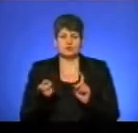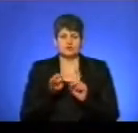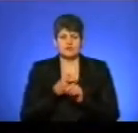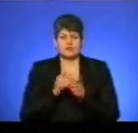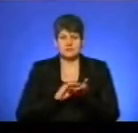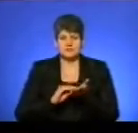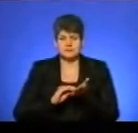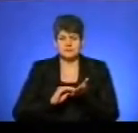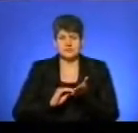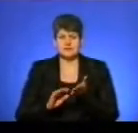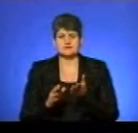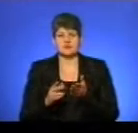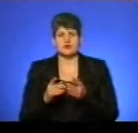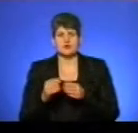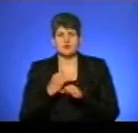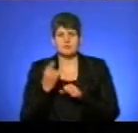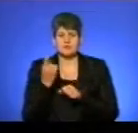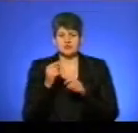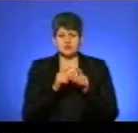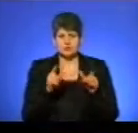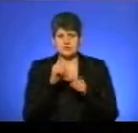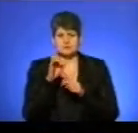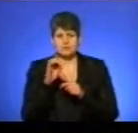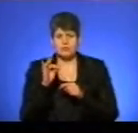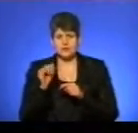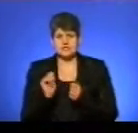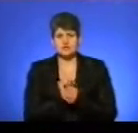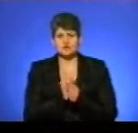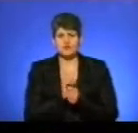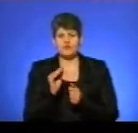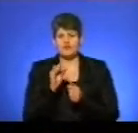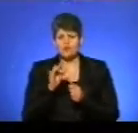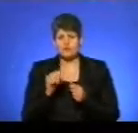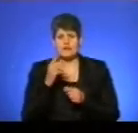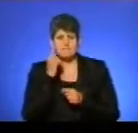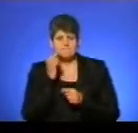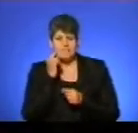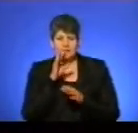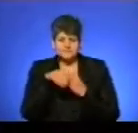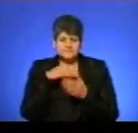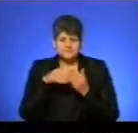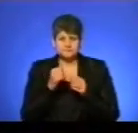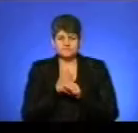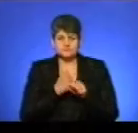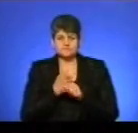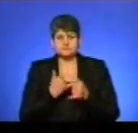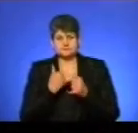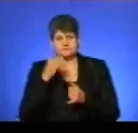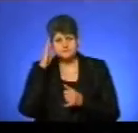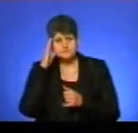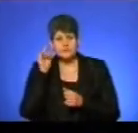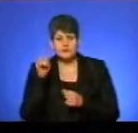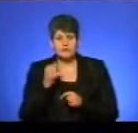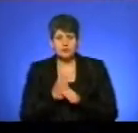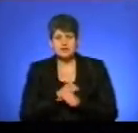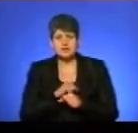енергетичні батончики, які робить перша школа в Зборові. Це є сухофрукти, мед і взагалі отакий енергетик. Просто для хлопців там вони роблять це